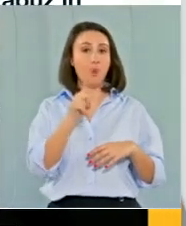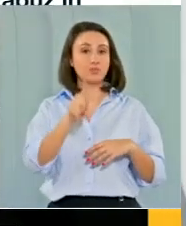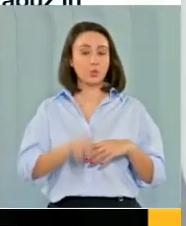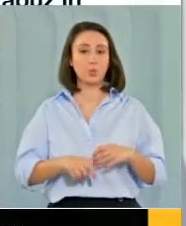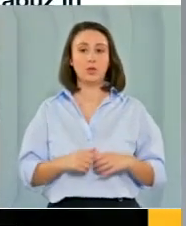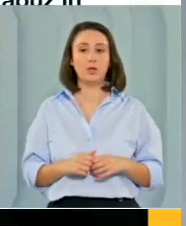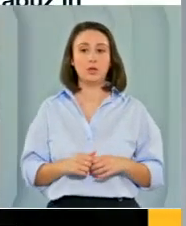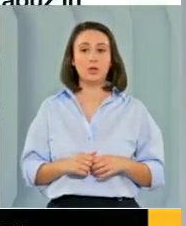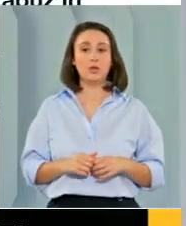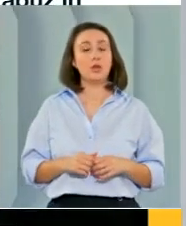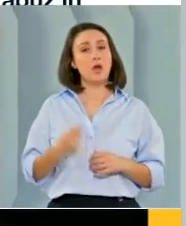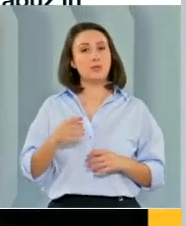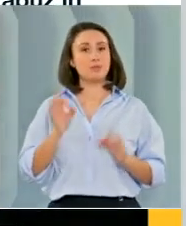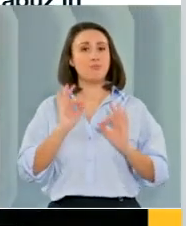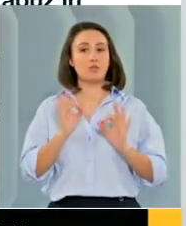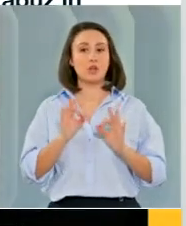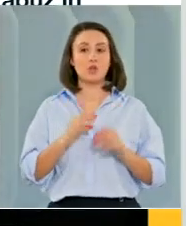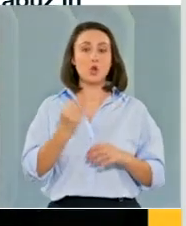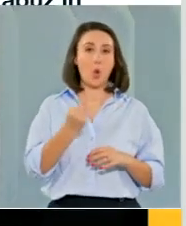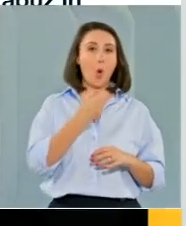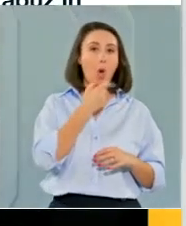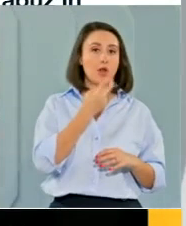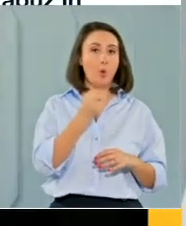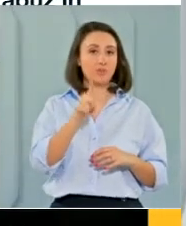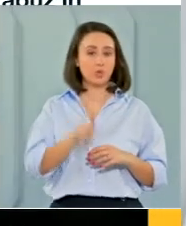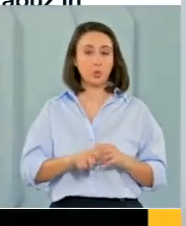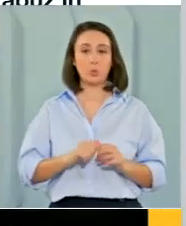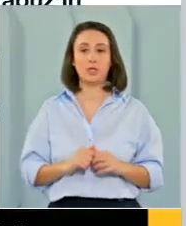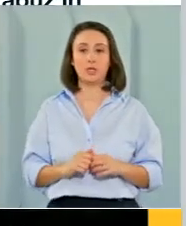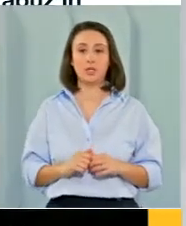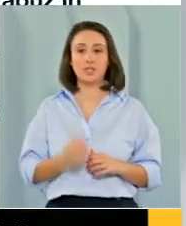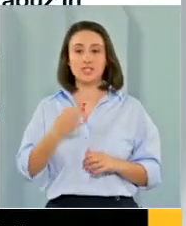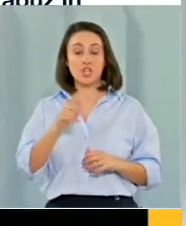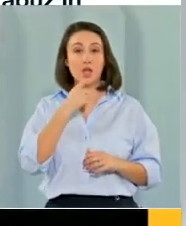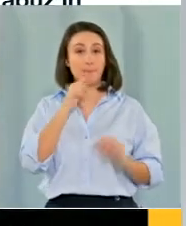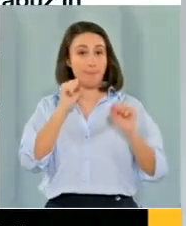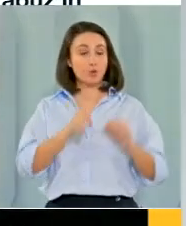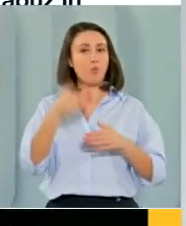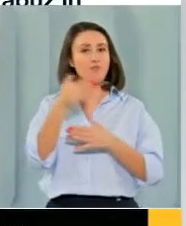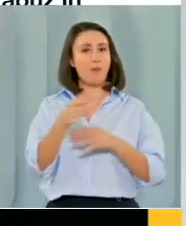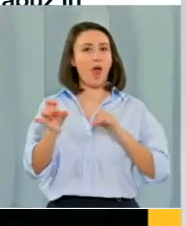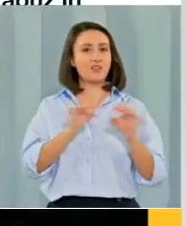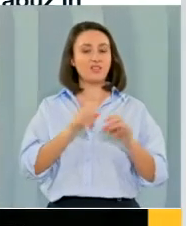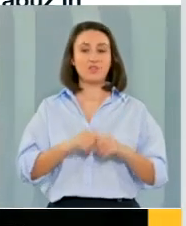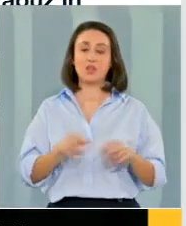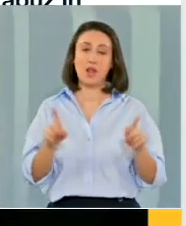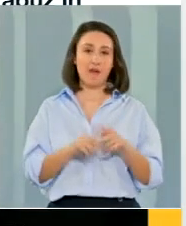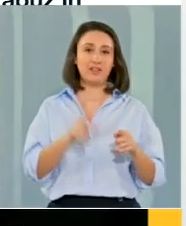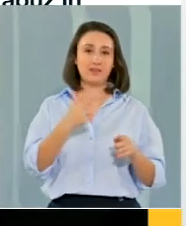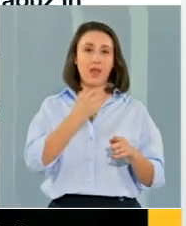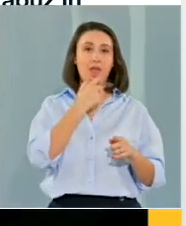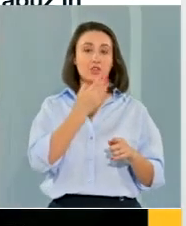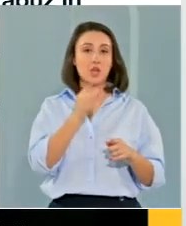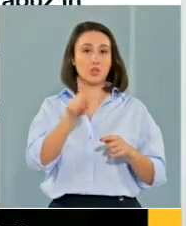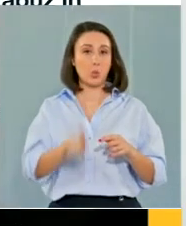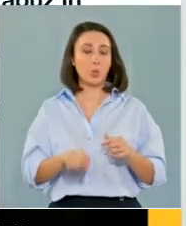pirotehniștii Viorel Zaharia și Marian Moise la 9 ani și 8 luni, respectiv 10 ani, patronul firmei de artificii, Cristian Niță, la 3 ani și